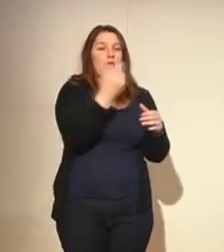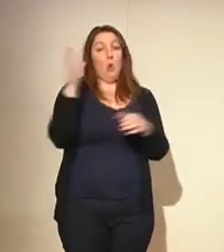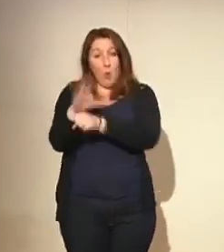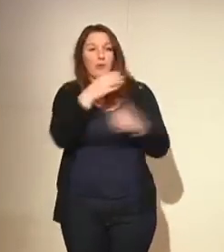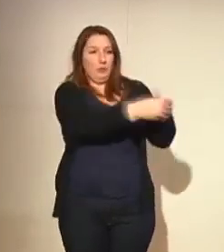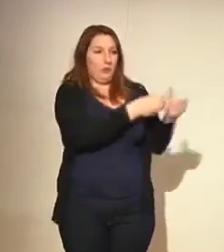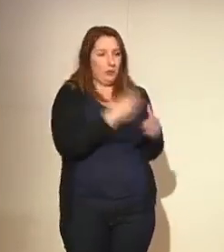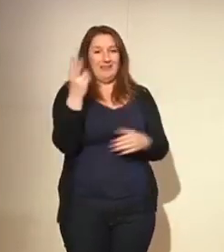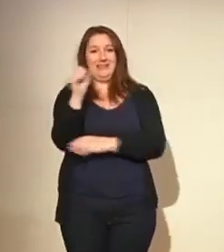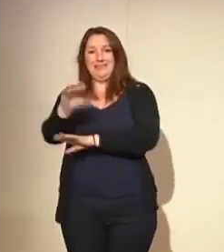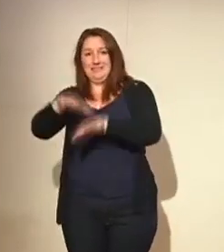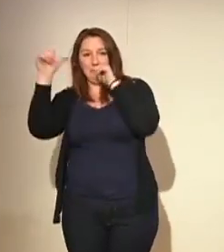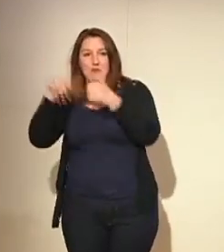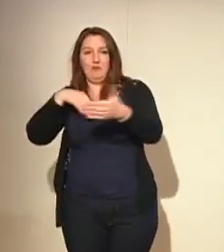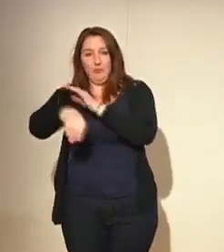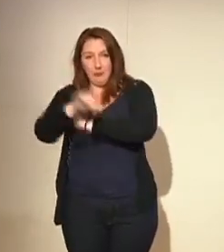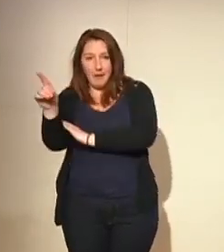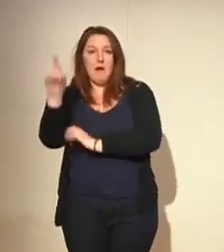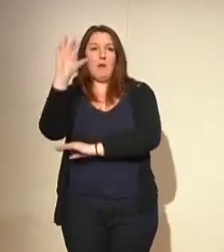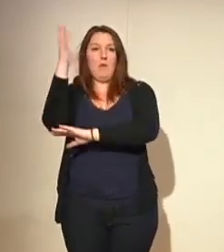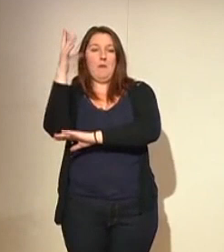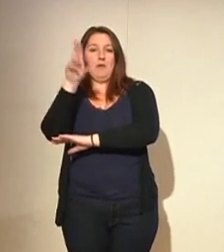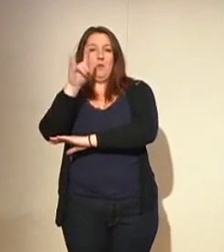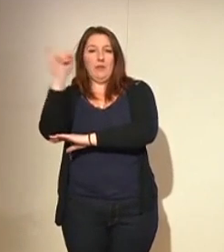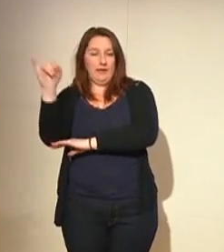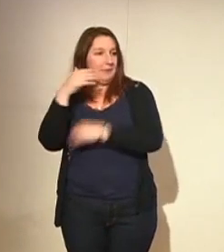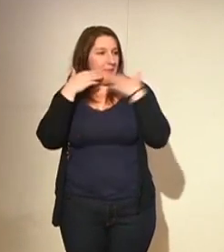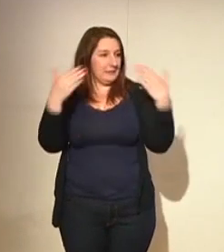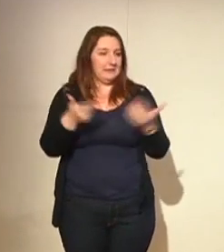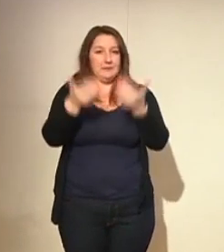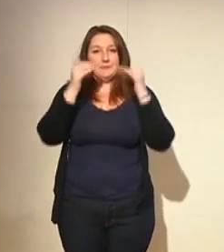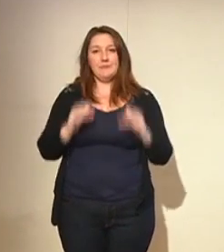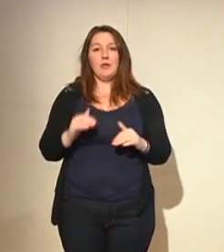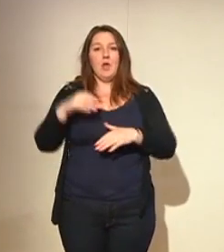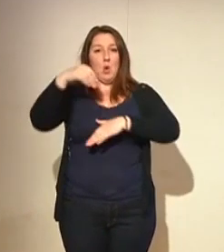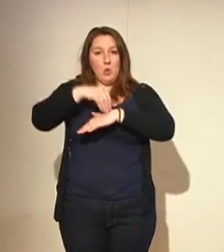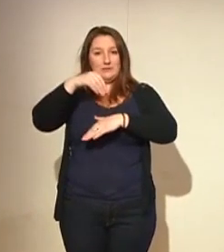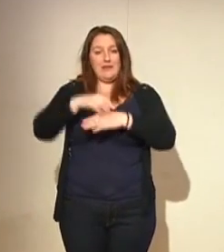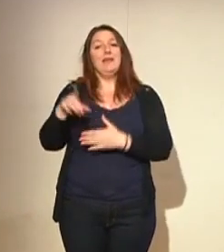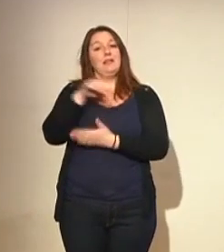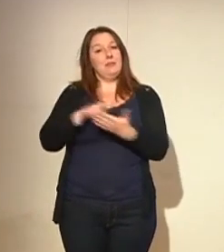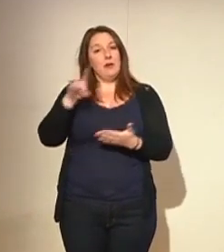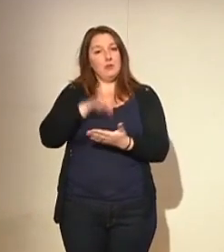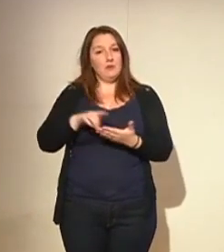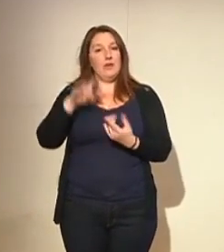prend pas part au votepudi merci pour le conseil départemental de